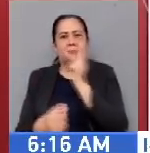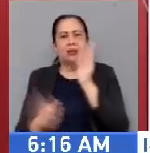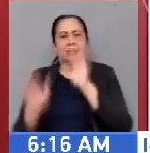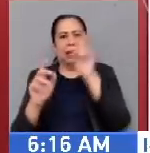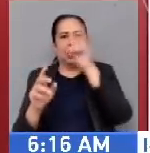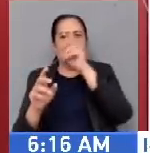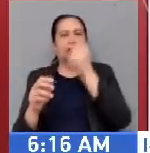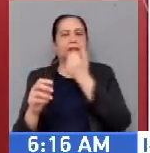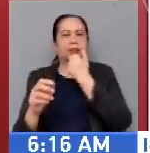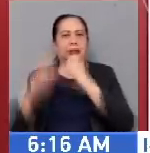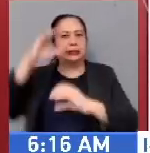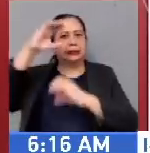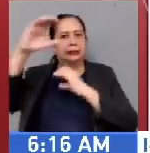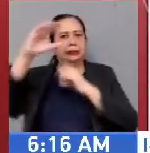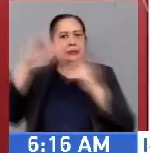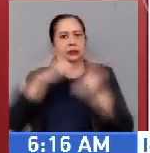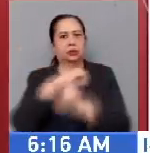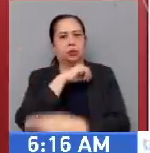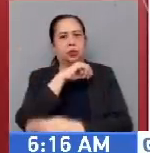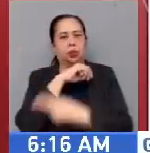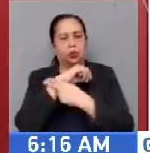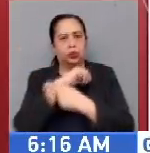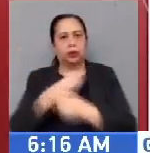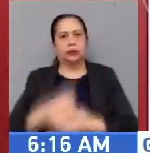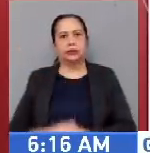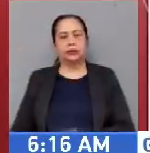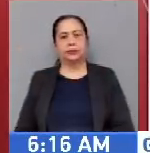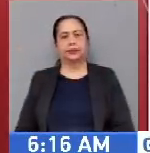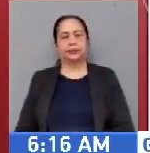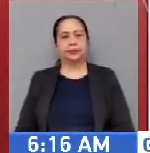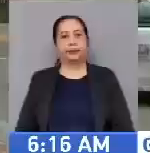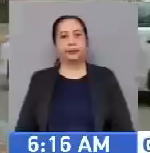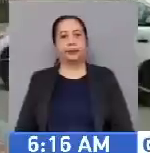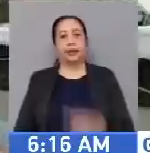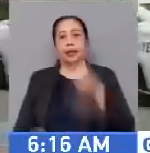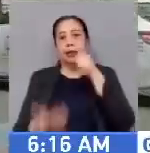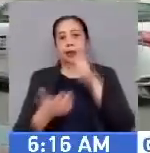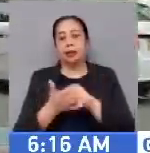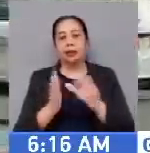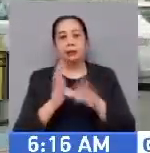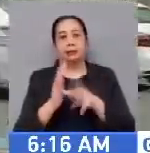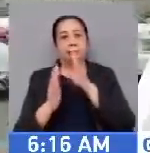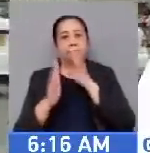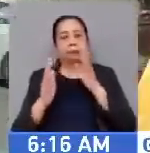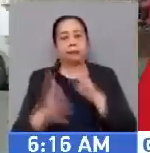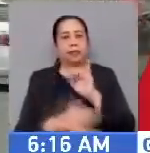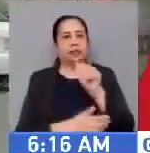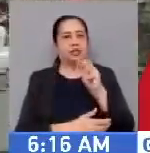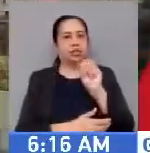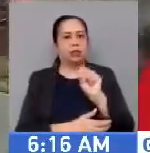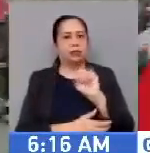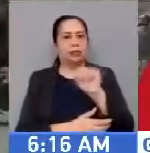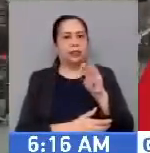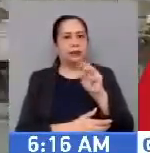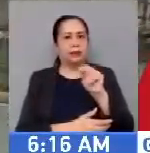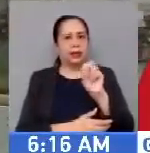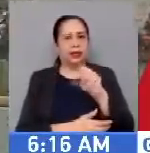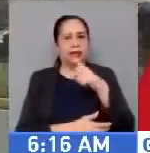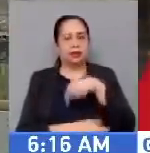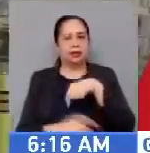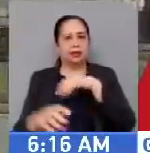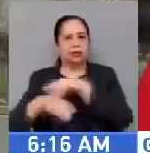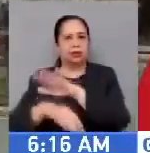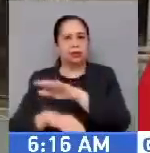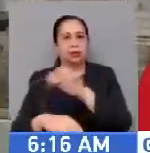ng hotel. Sa liham ni COMELEC spokesperson James Jimenez sa Sofitel noong April 1, sinabi po